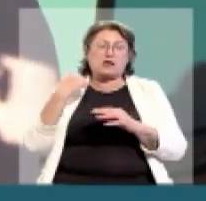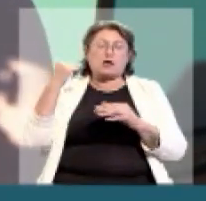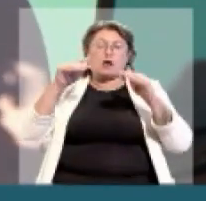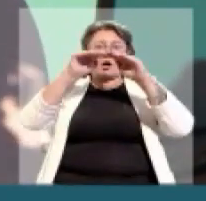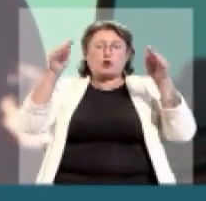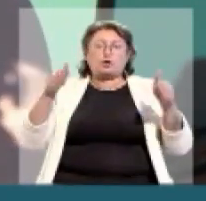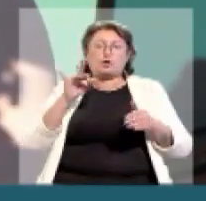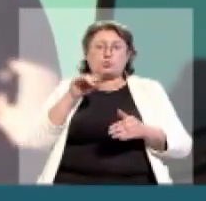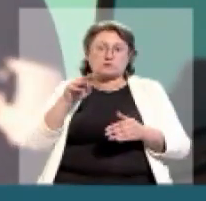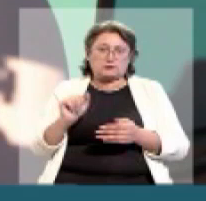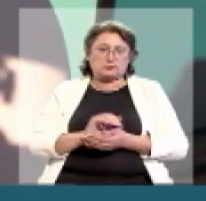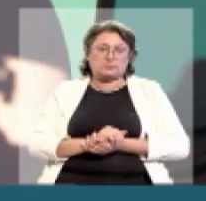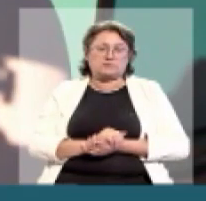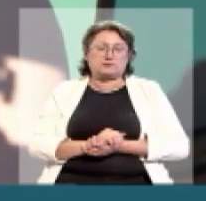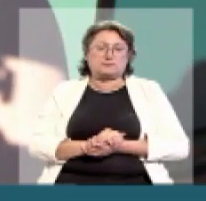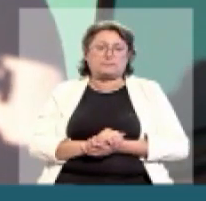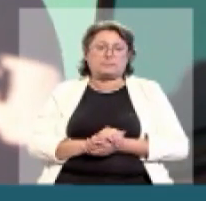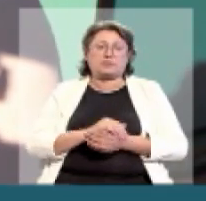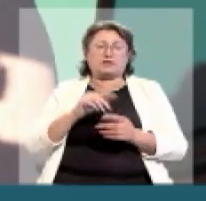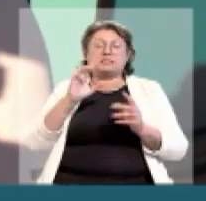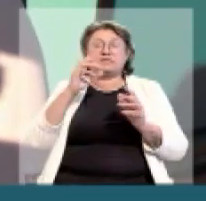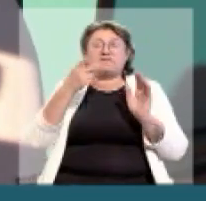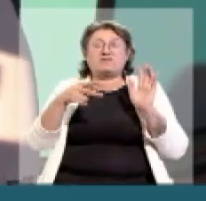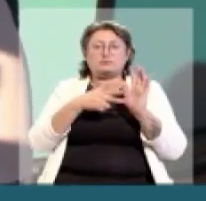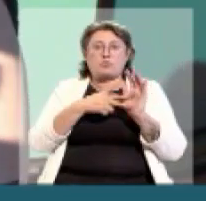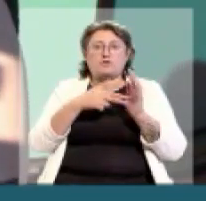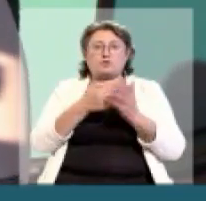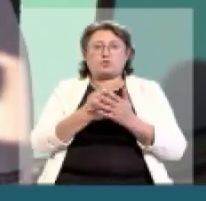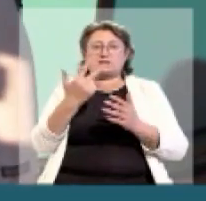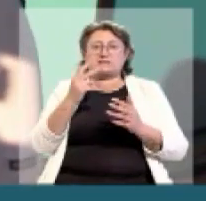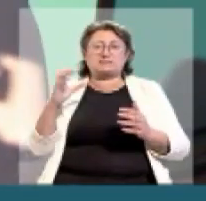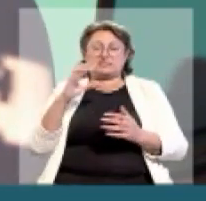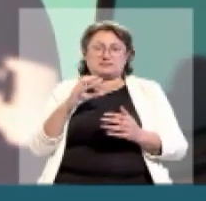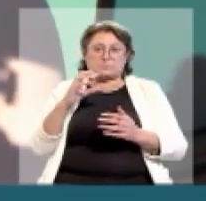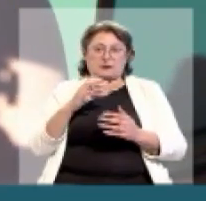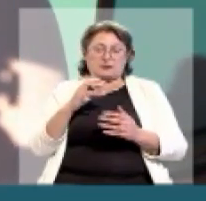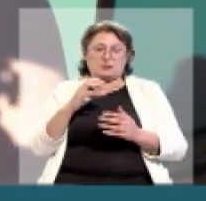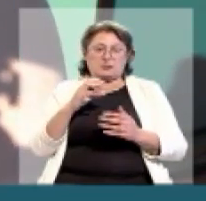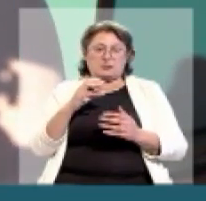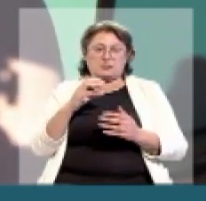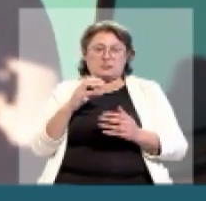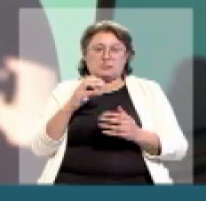юрта. А в период 28 по 3 сентября на